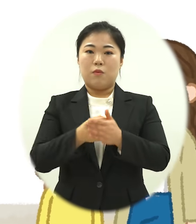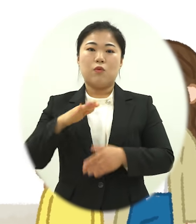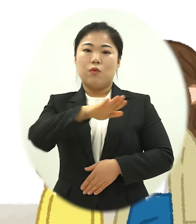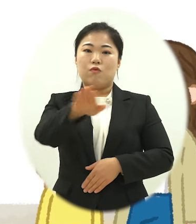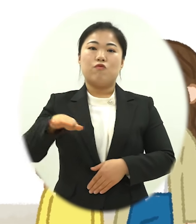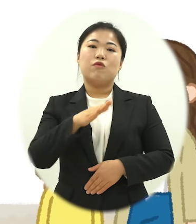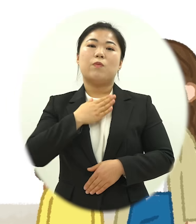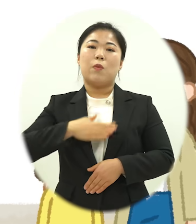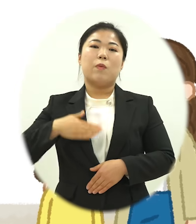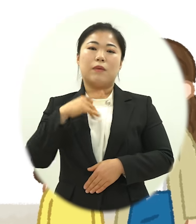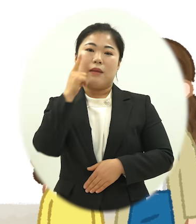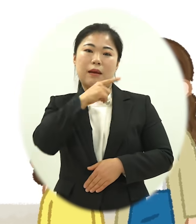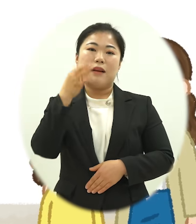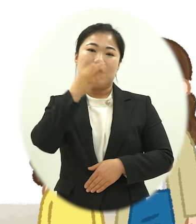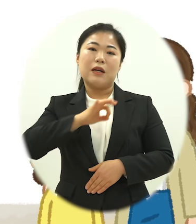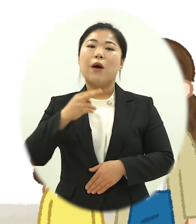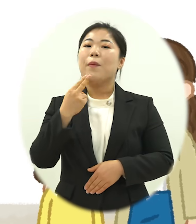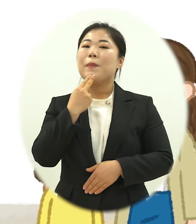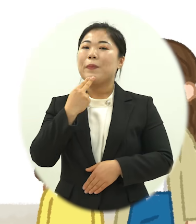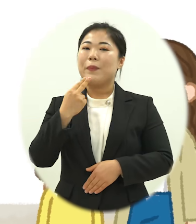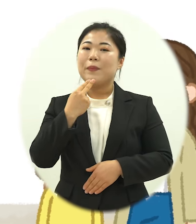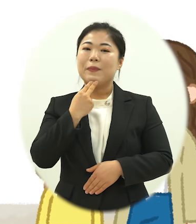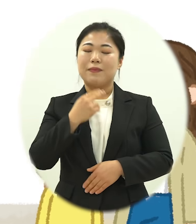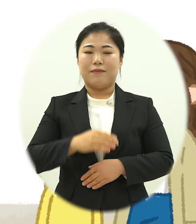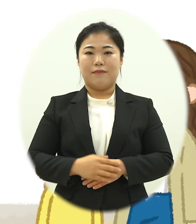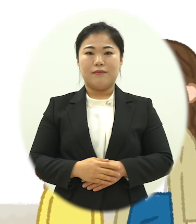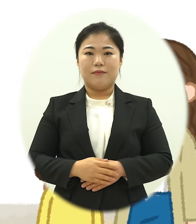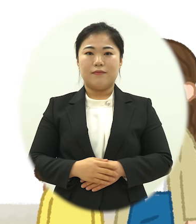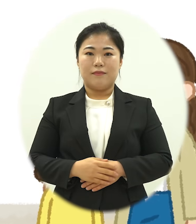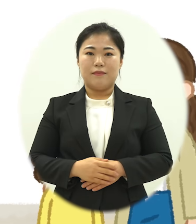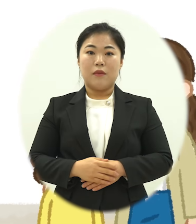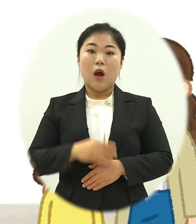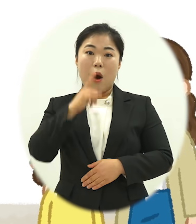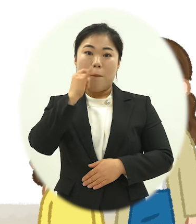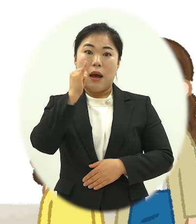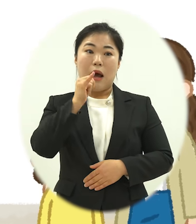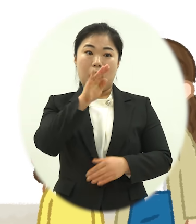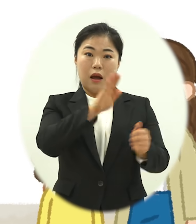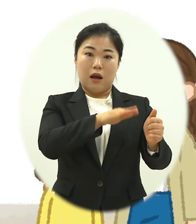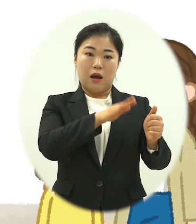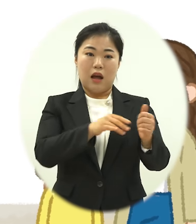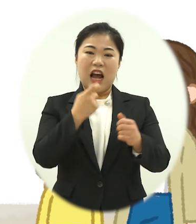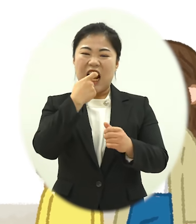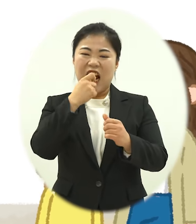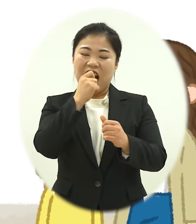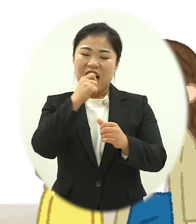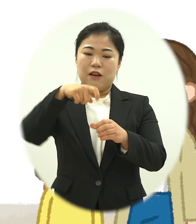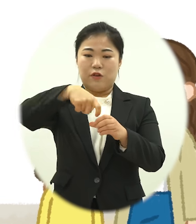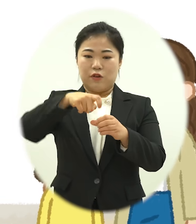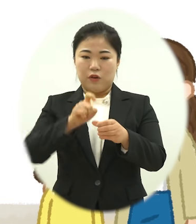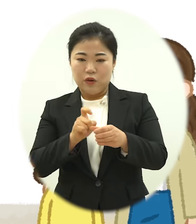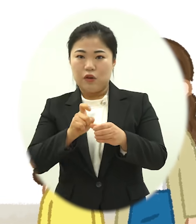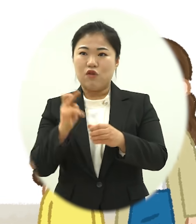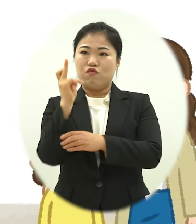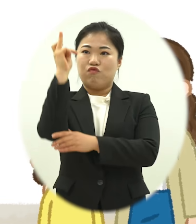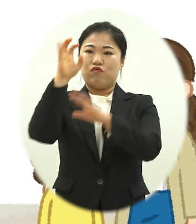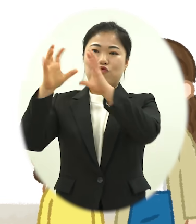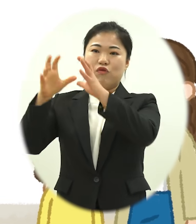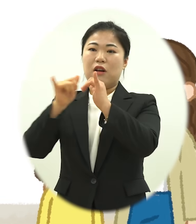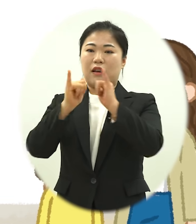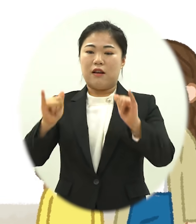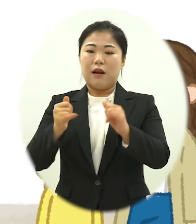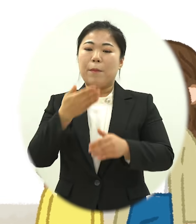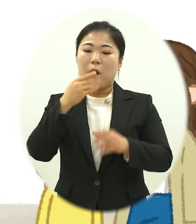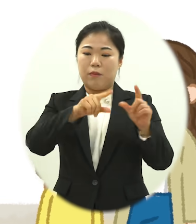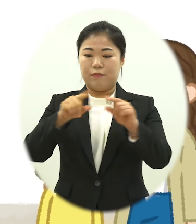우리 몸의 거의 영향을 미치지 않아 엄마 통조림 속 식품이나 우주인이